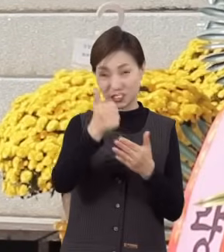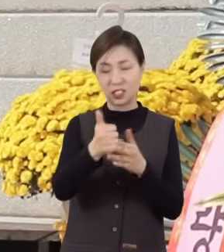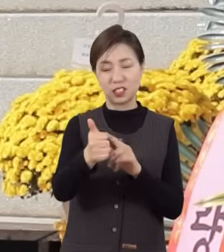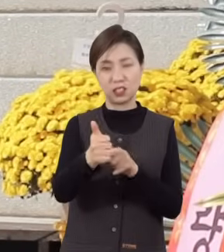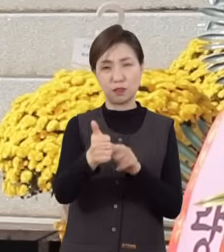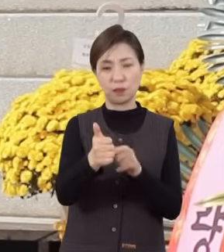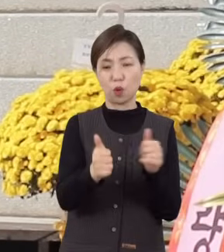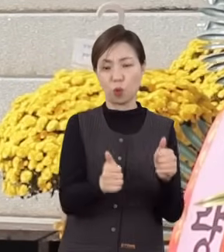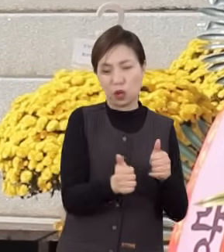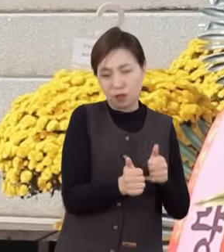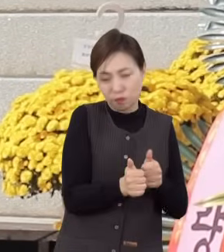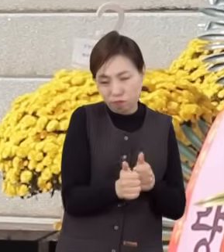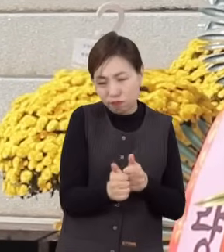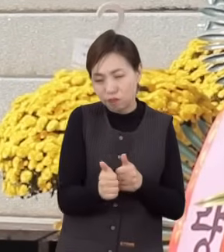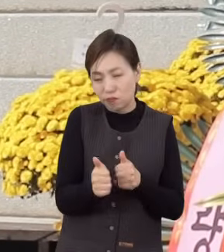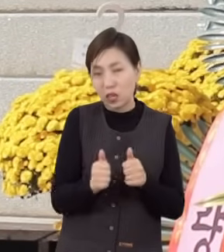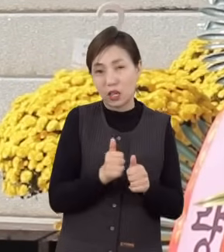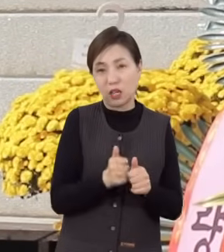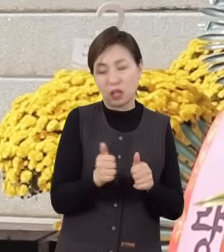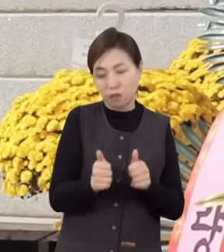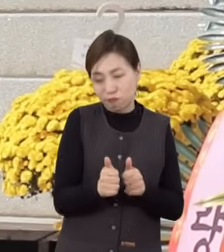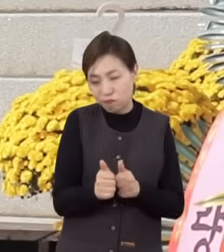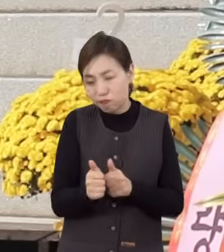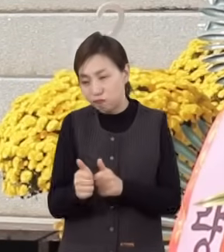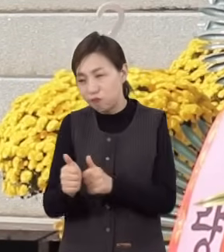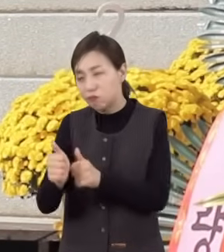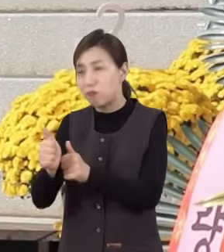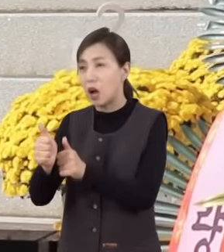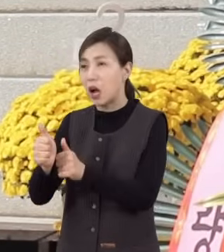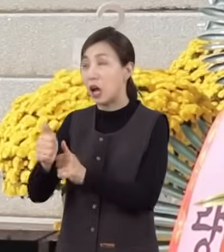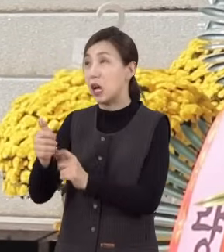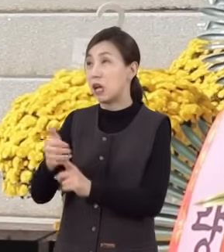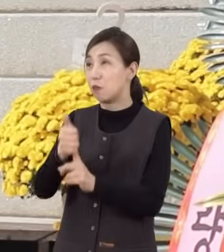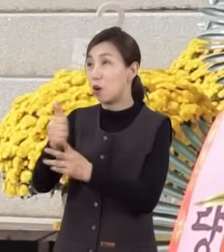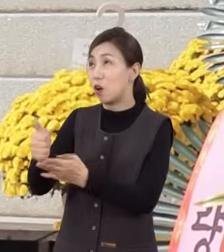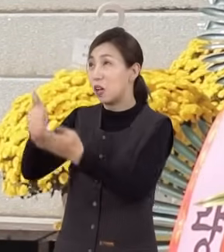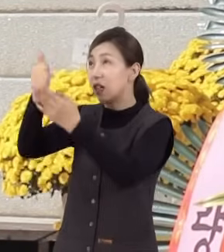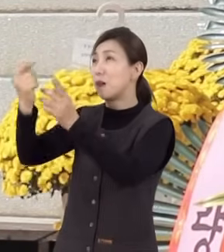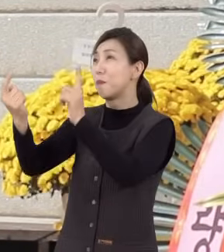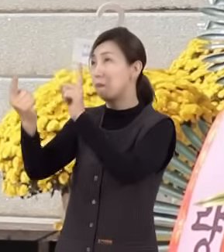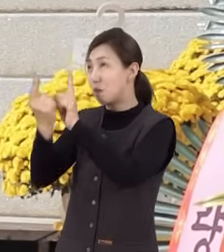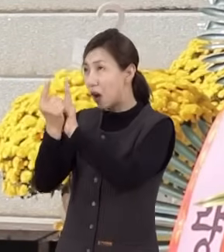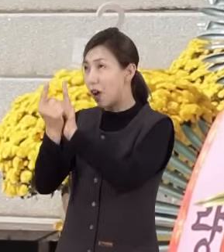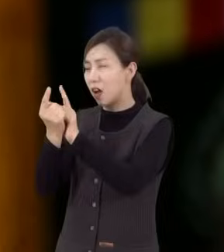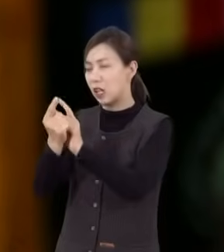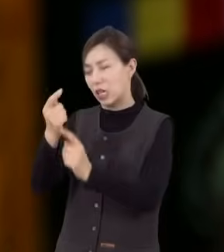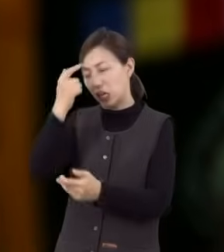따라가서 부처님 앞에서 머리 깎고 승복을 입고 출가를 합니다.